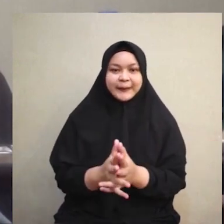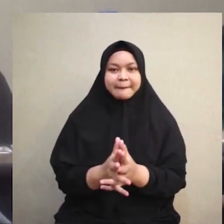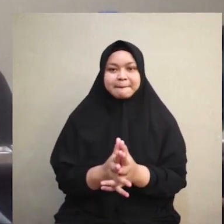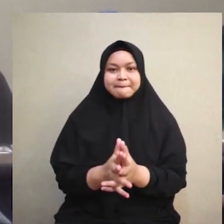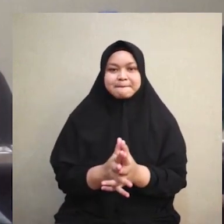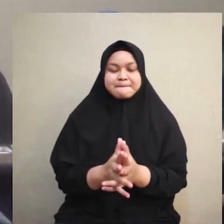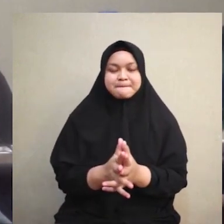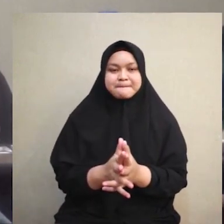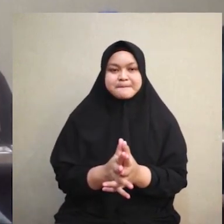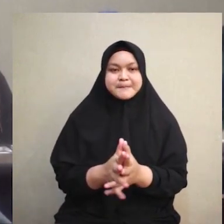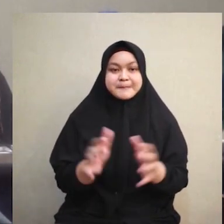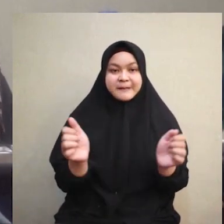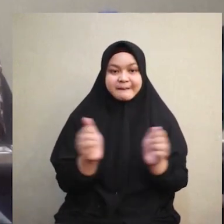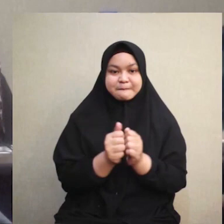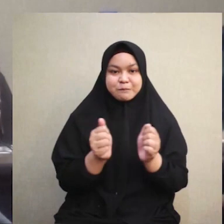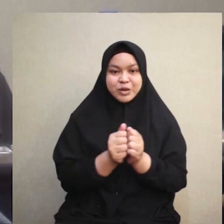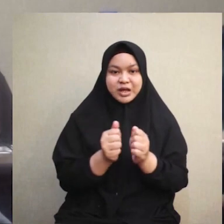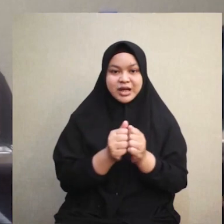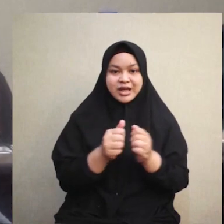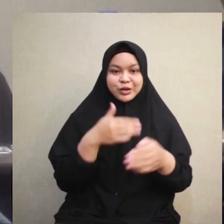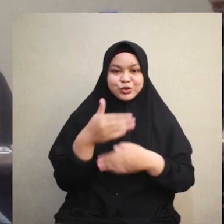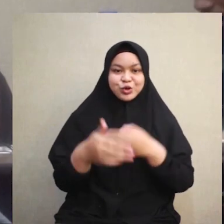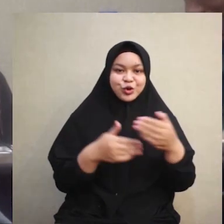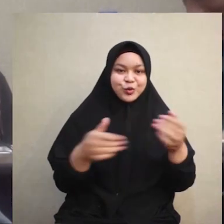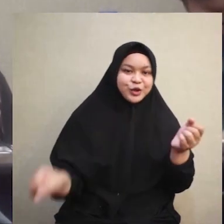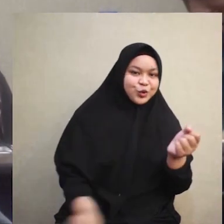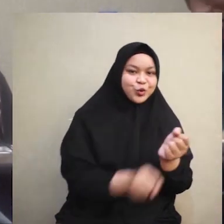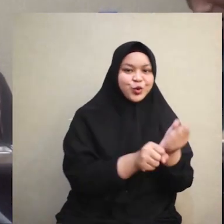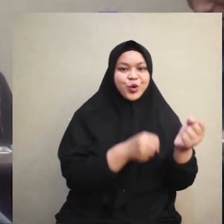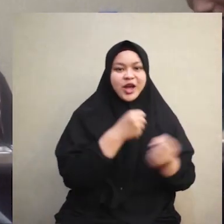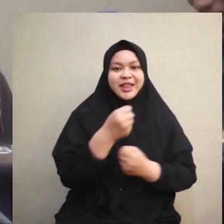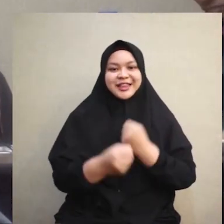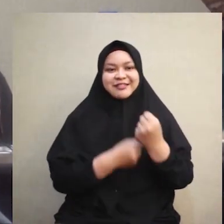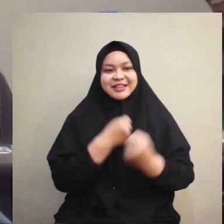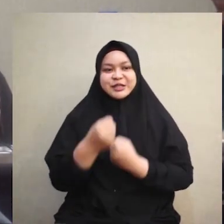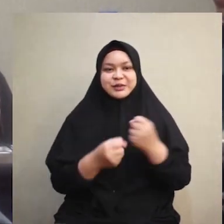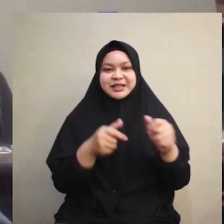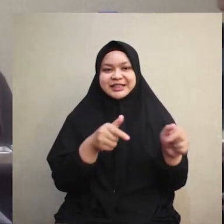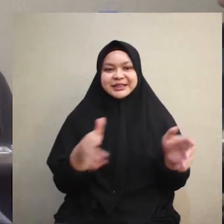mengemukakan komitmennya untuk terus mendukung aktivisme ini